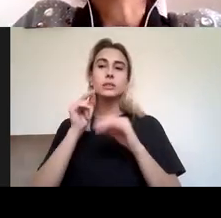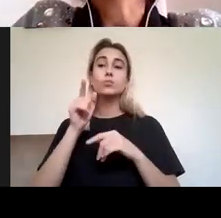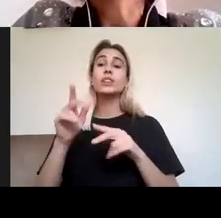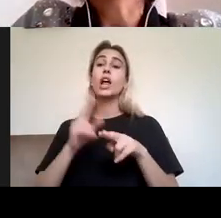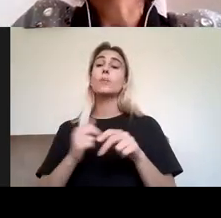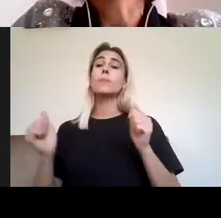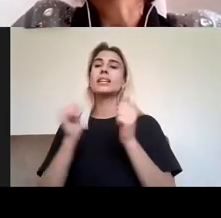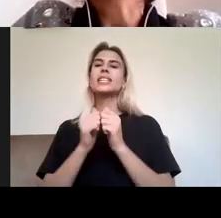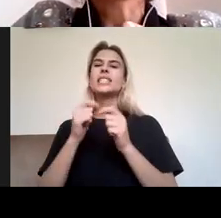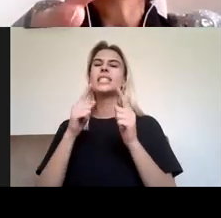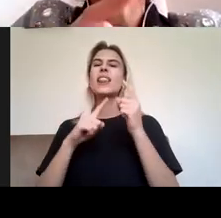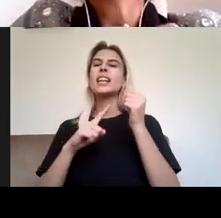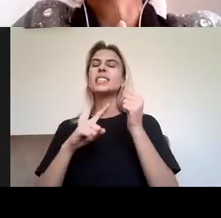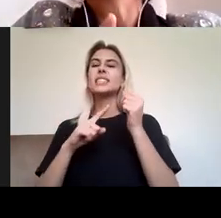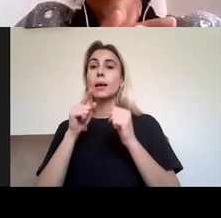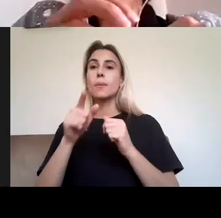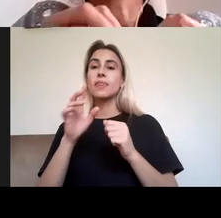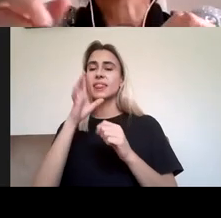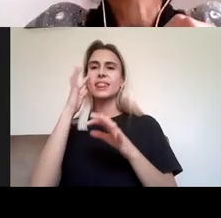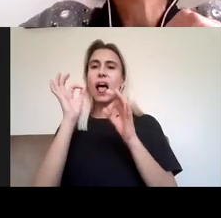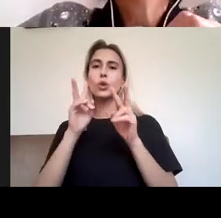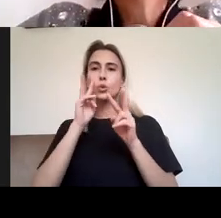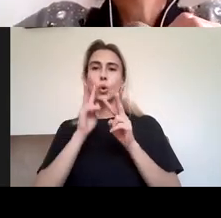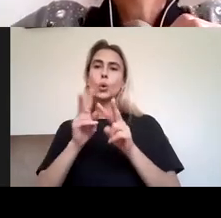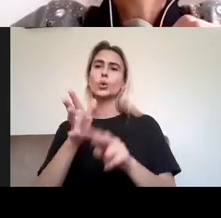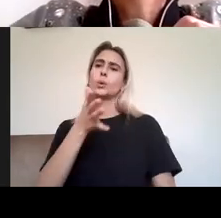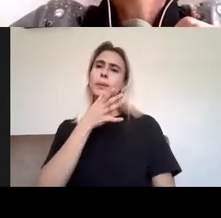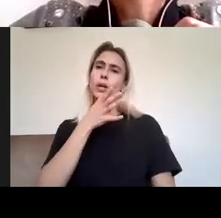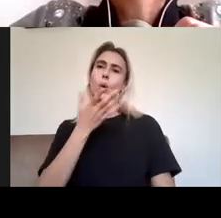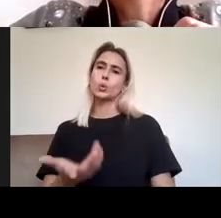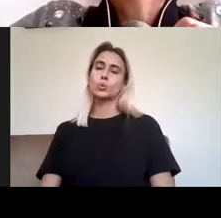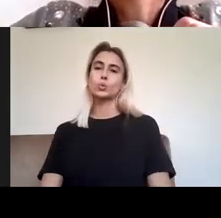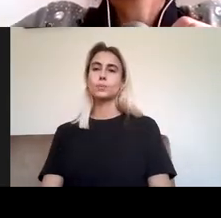artık istatistiklerde bunların çok net bir şekilde görüldüğünü de biliyoruz.